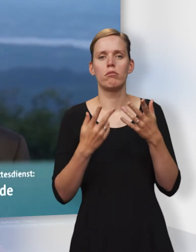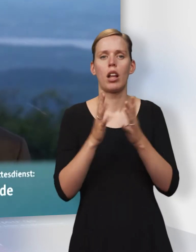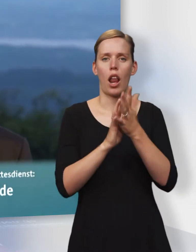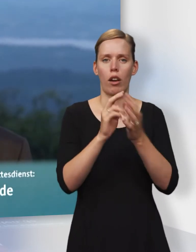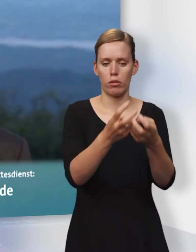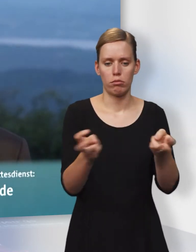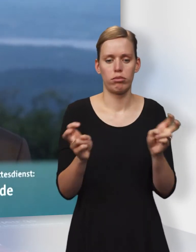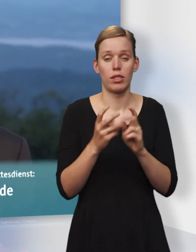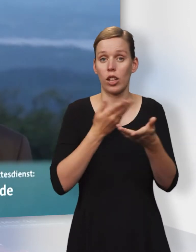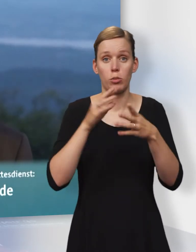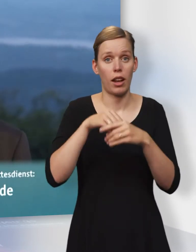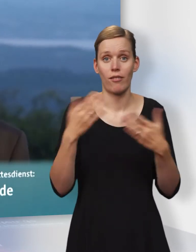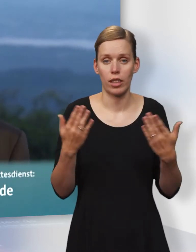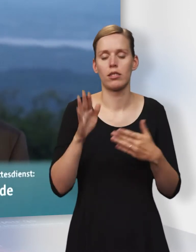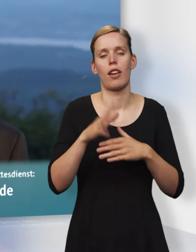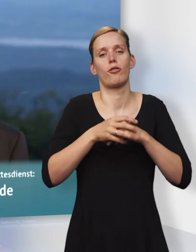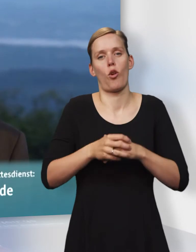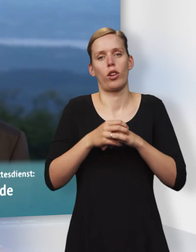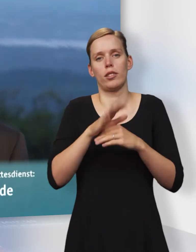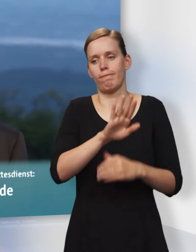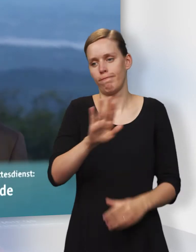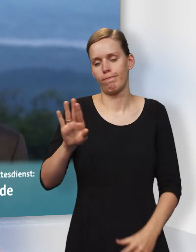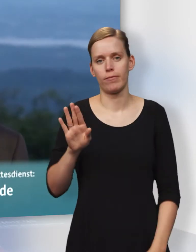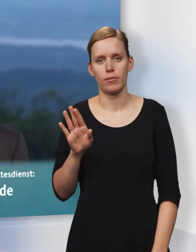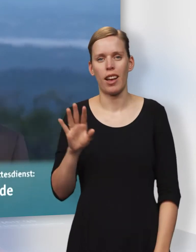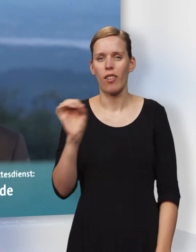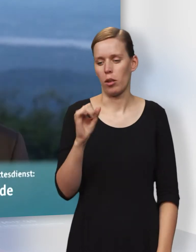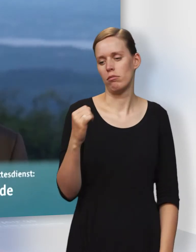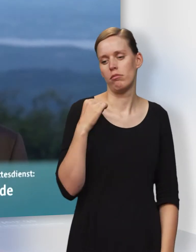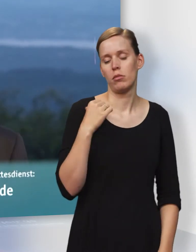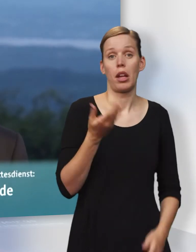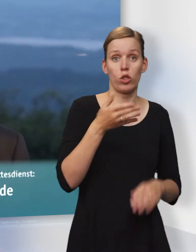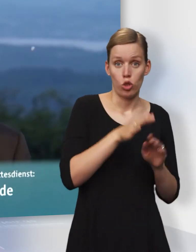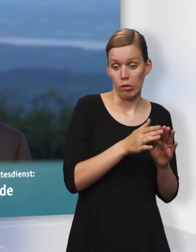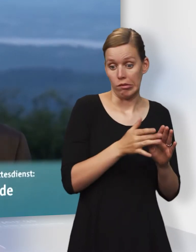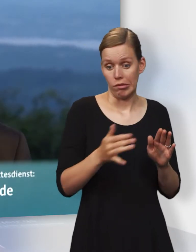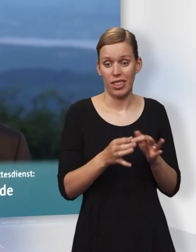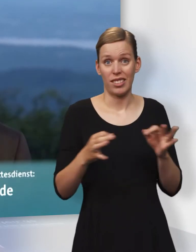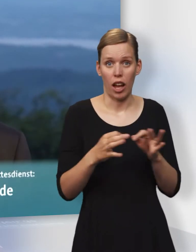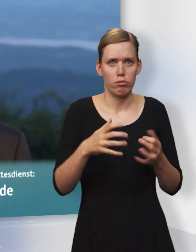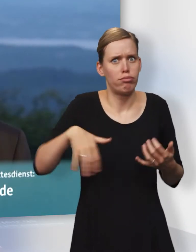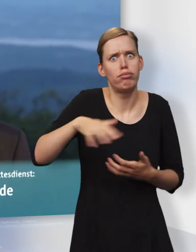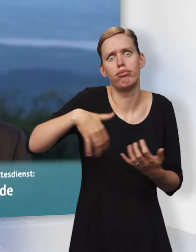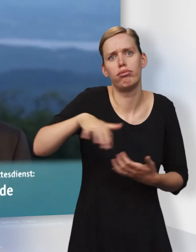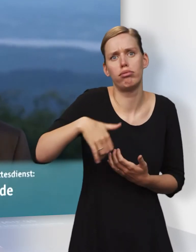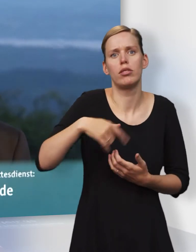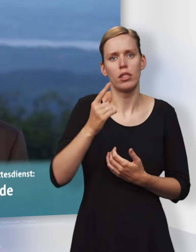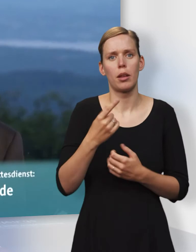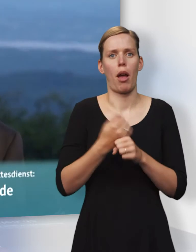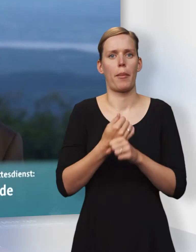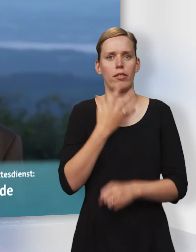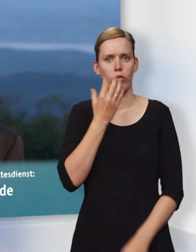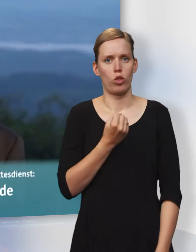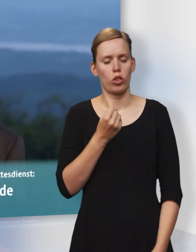Freunde höchstpersönlich. Ihm liegt daran, die Unruhen der letzten Tage nach seinem Tod noch einmal aufzuarbeiten und wieder zu ordnen. Ihm